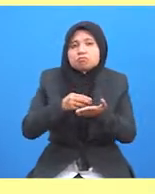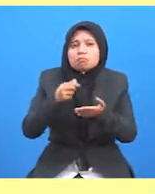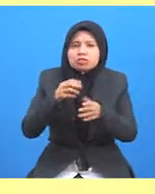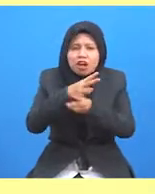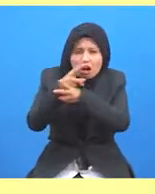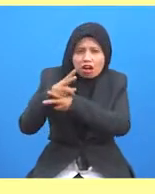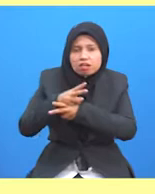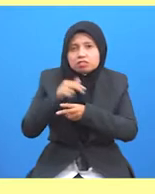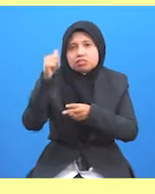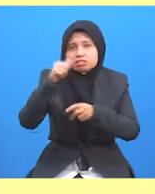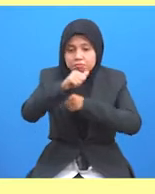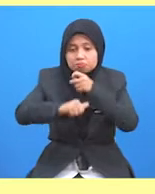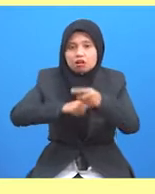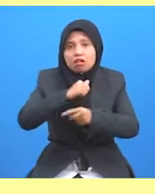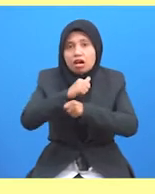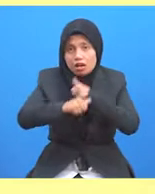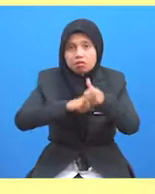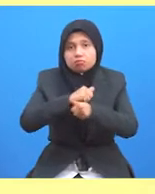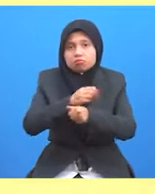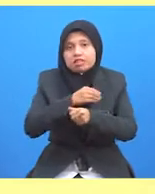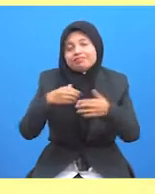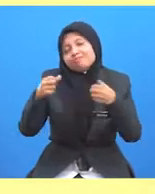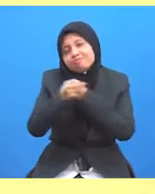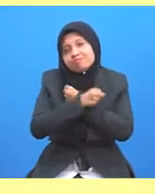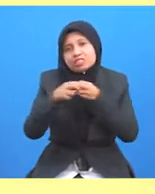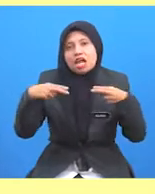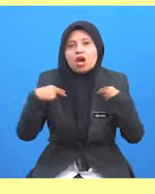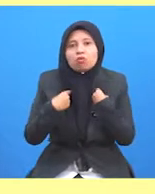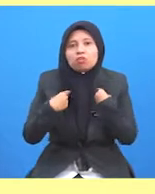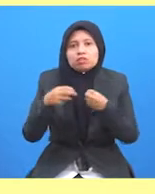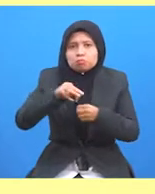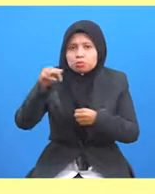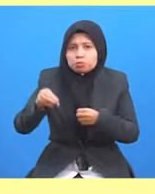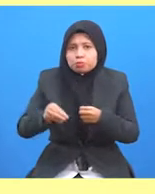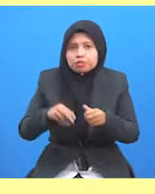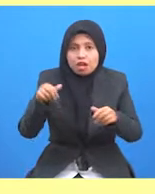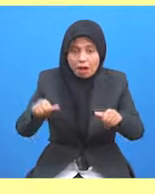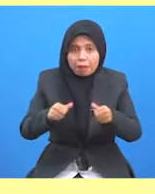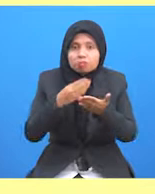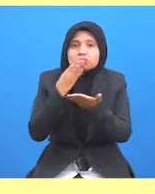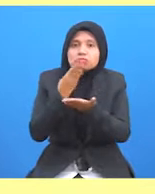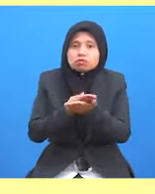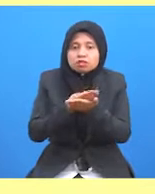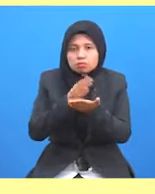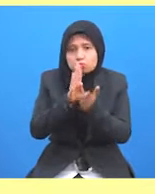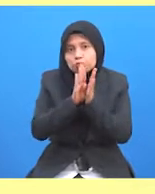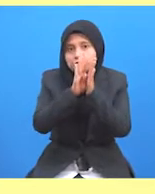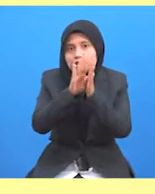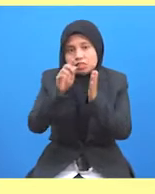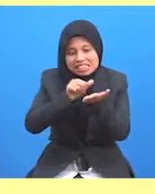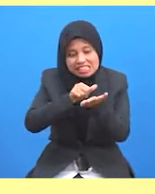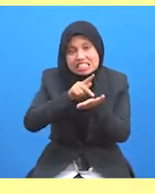sopan dengan semua orang, menjaga kebersihan dan kelestarian alam sekitar dan mengasihi